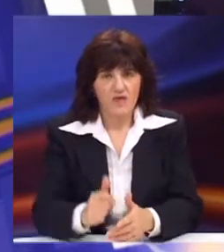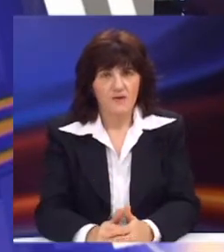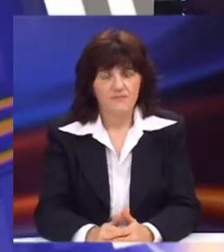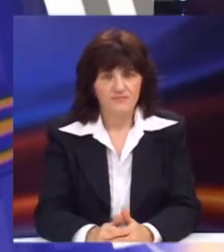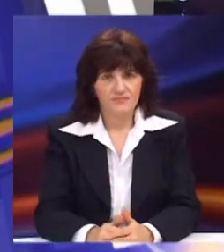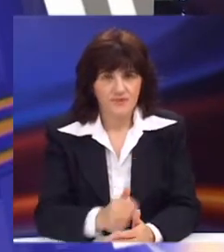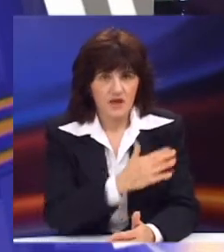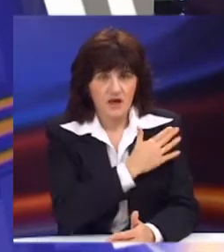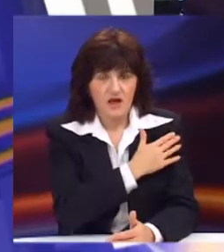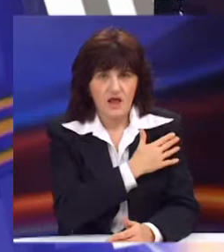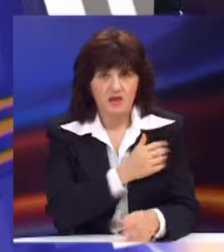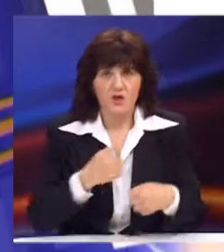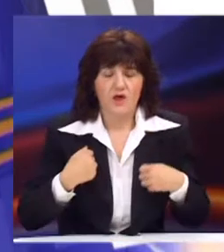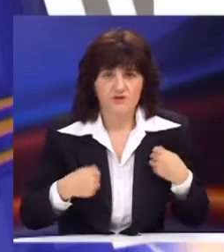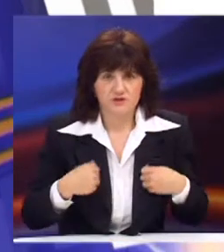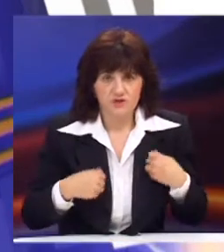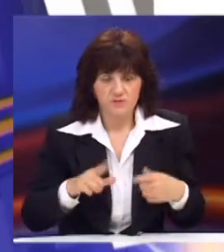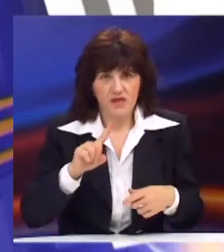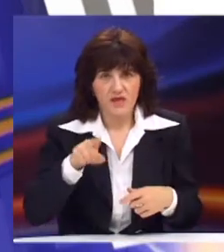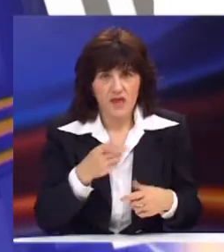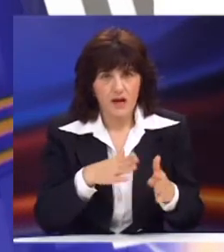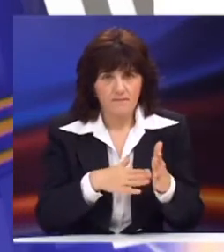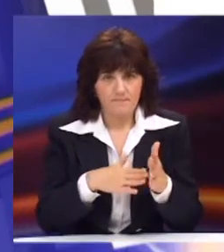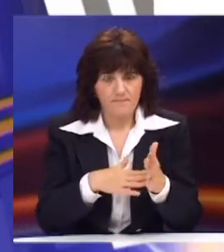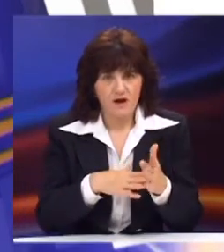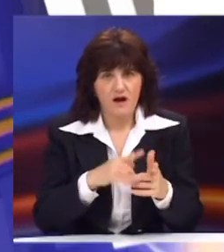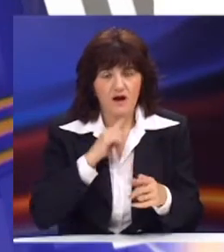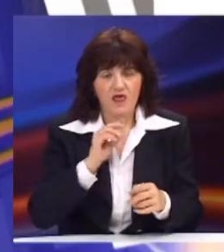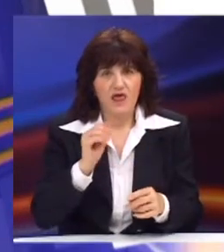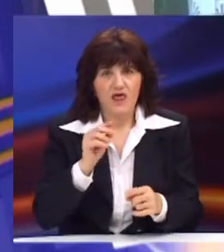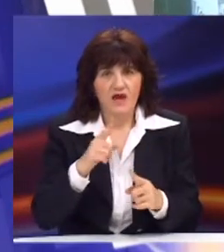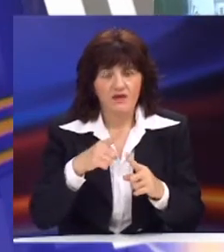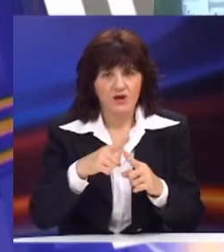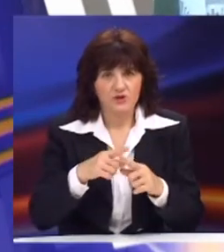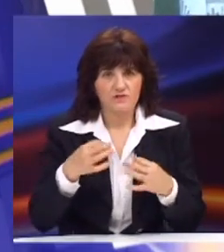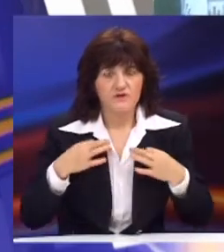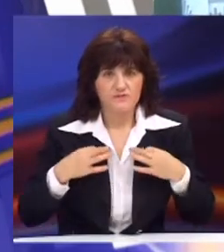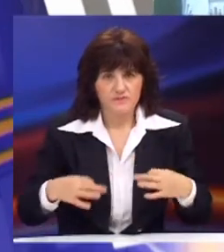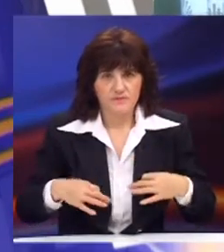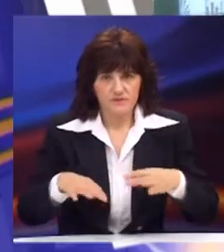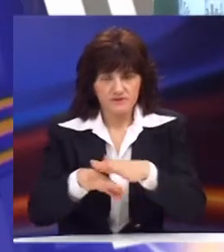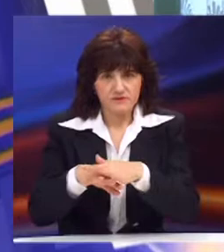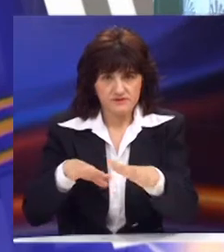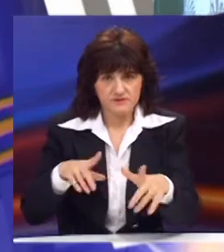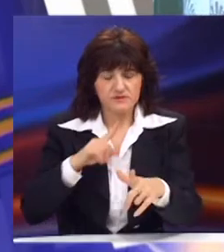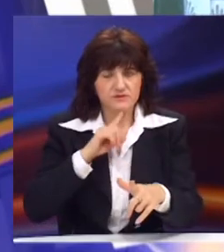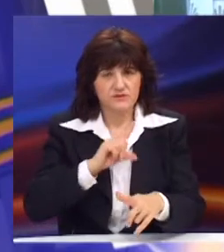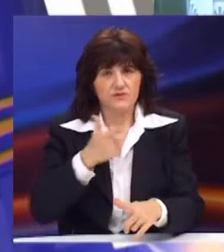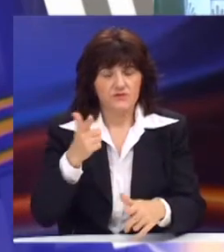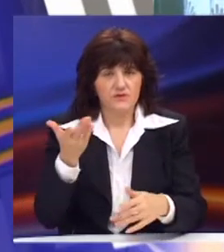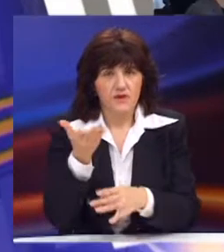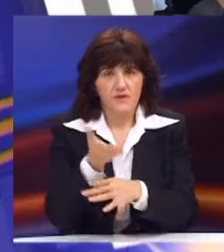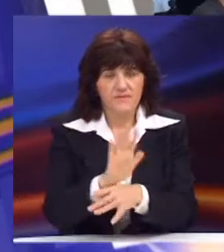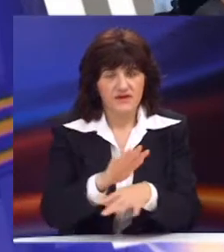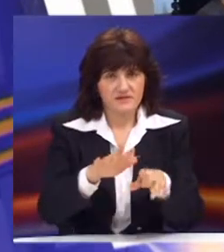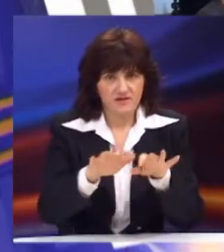Libije. Gradonačelnik Subotice Jene Maglaj, predsjednik Skupštine grada Radmilo Todosijević, član gradskog veća Milan Vučković